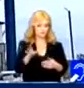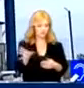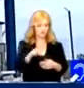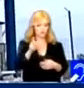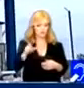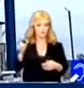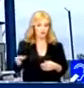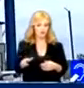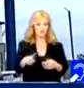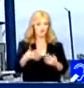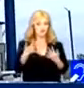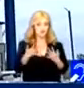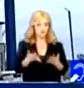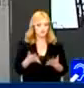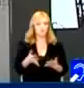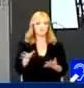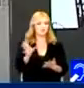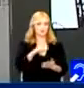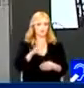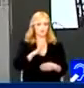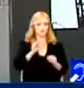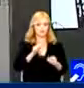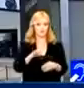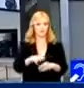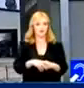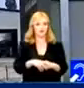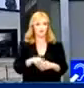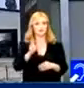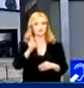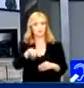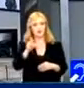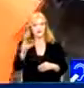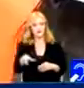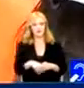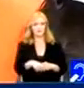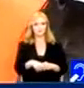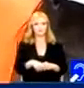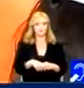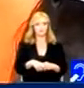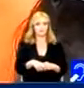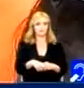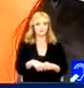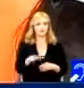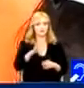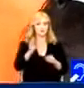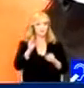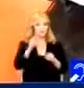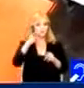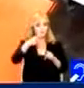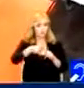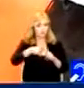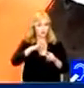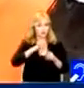inclusiv ale persoanelor cu nevoi speciale. Vor fi amenajate și încăperi speciale pentru solicitanții de azil. Avem spații pentru